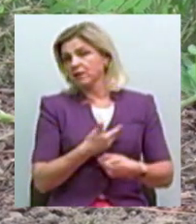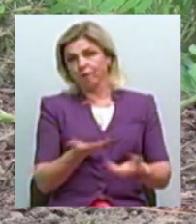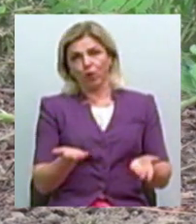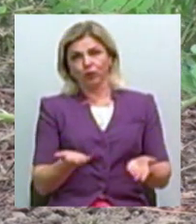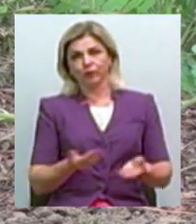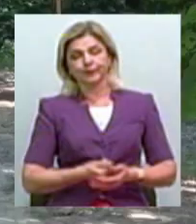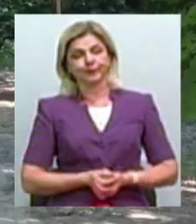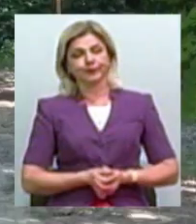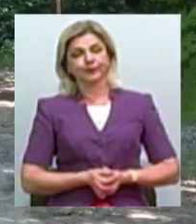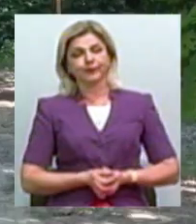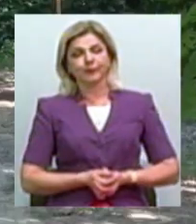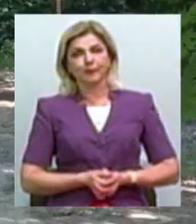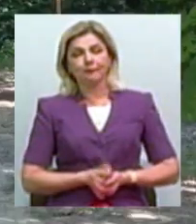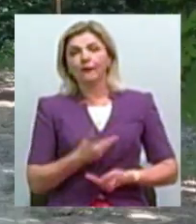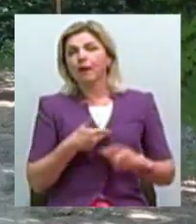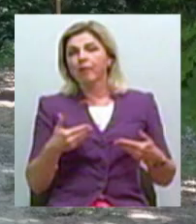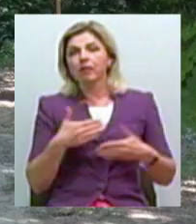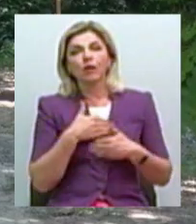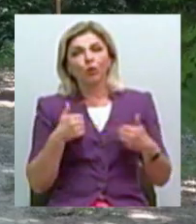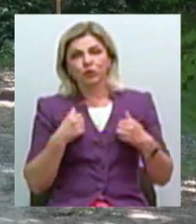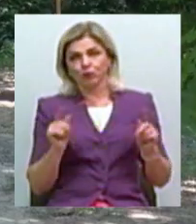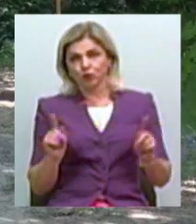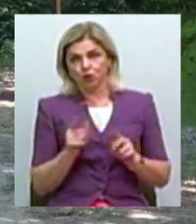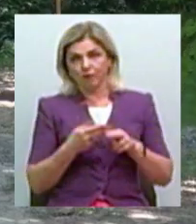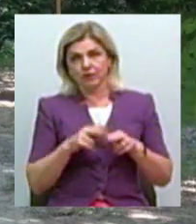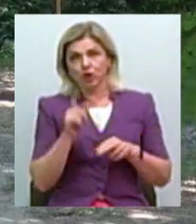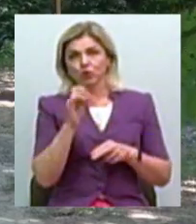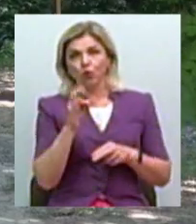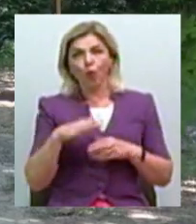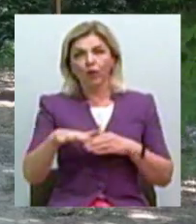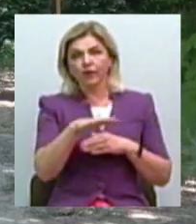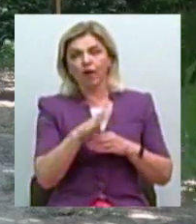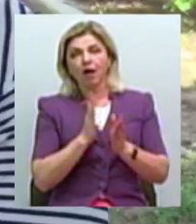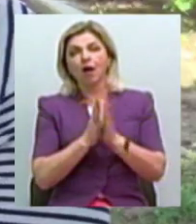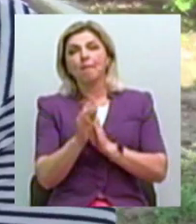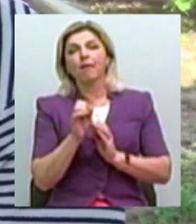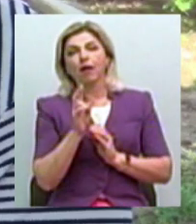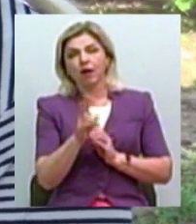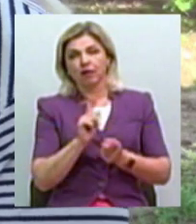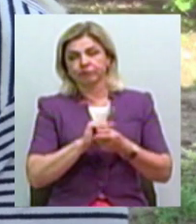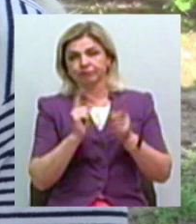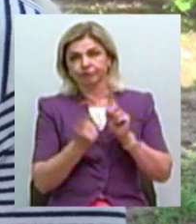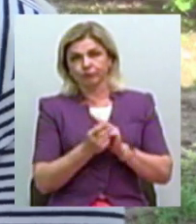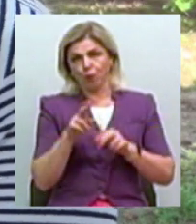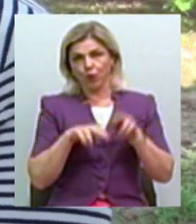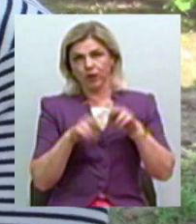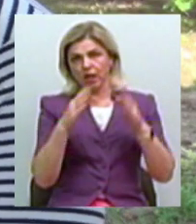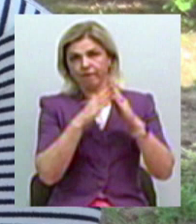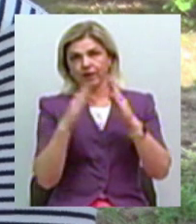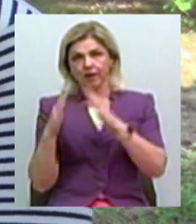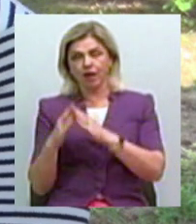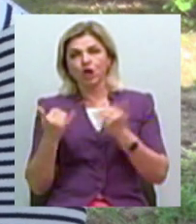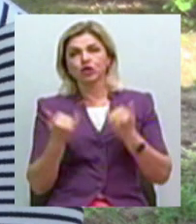Ми не хочемо, щоб ця зона паркова перетворилася в будівлі. Зараз